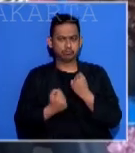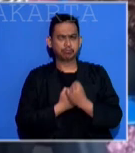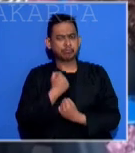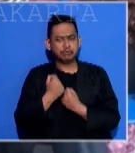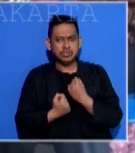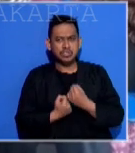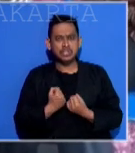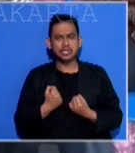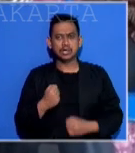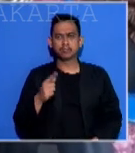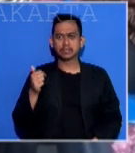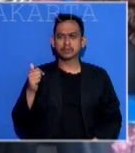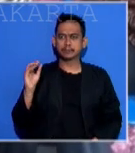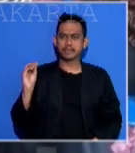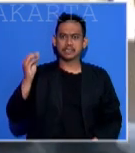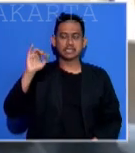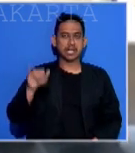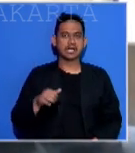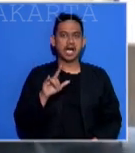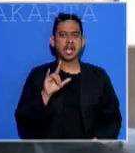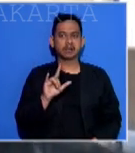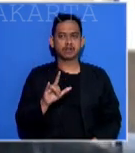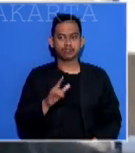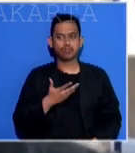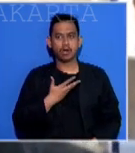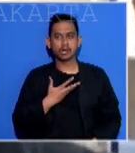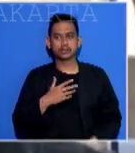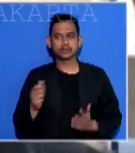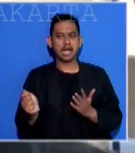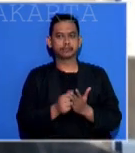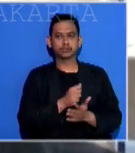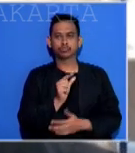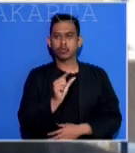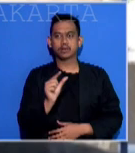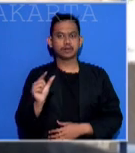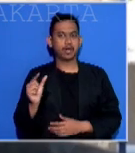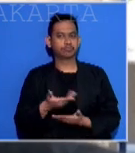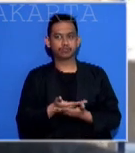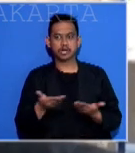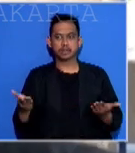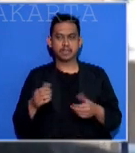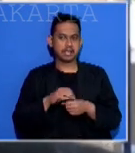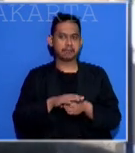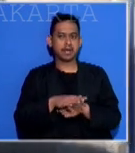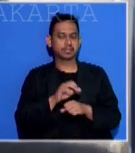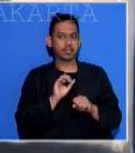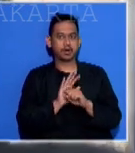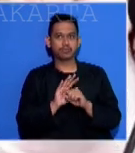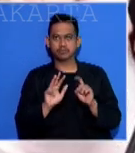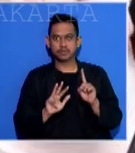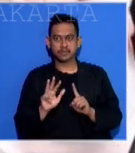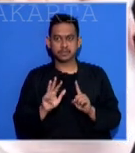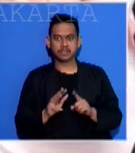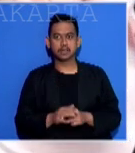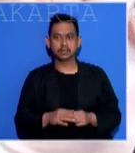rencana Presiden Republik Indonesia Joko Widodo yang akan menghapuskan utang para pelaku UMKM yang terdampak pandemi COVID-19 dan sudah